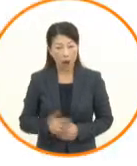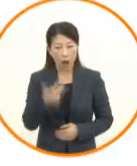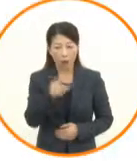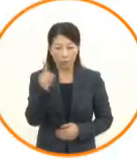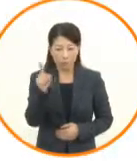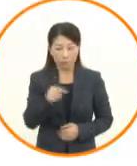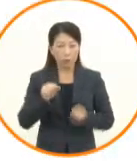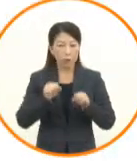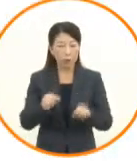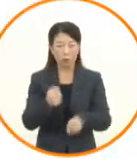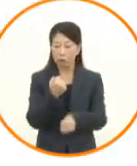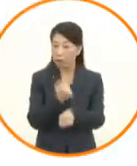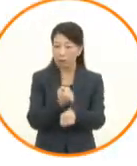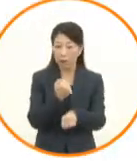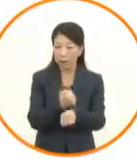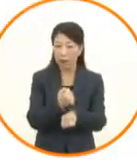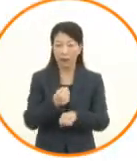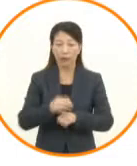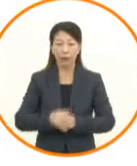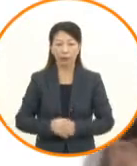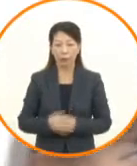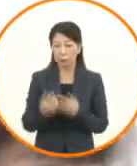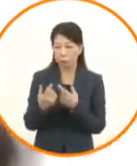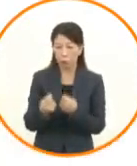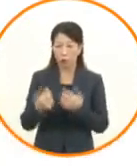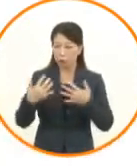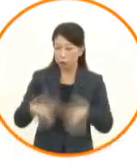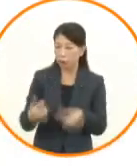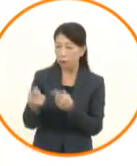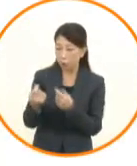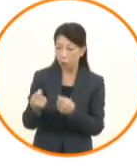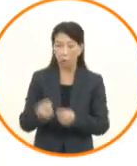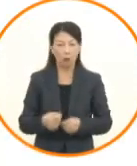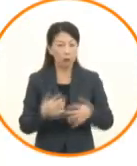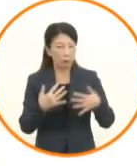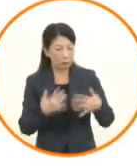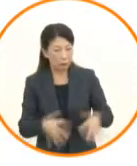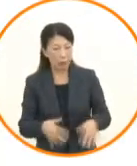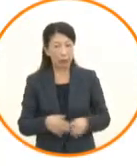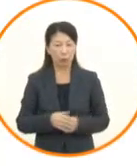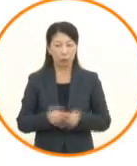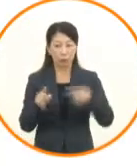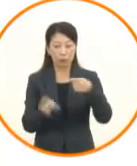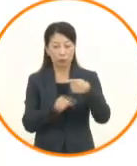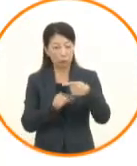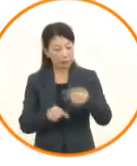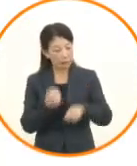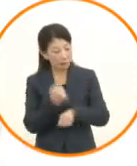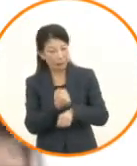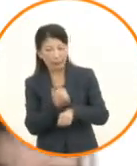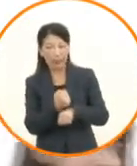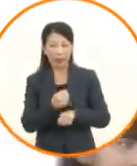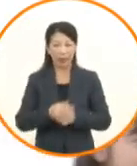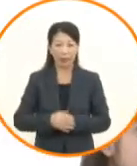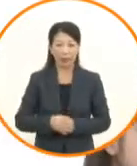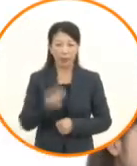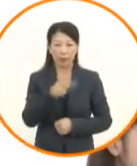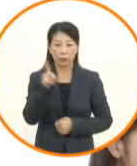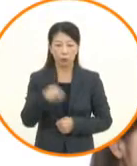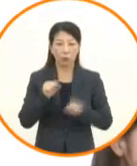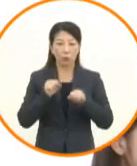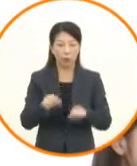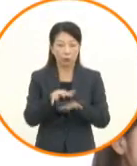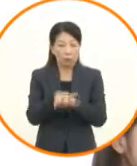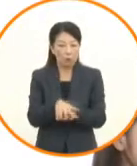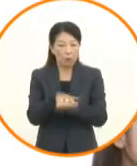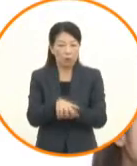8分間ってだいぶ大変ですね。 そうなんですよ、結構疲れますよね。 疲れます。なんで1人じゃ大変だ ね。大変ですね。2分もやるとな